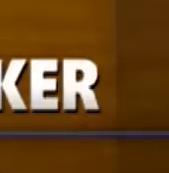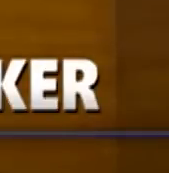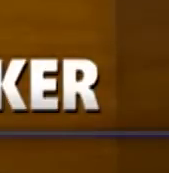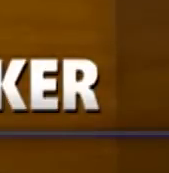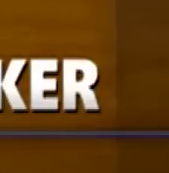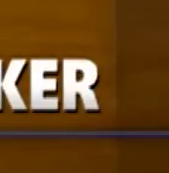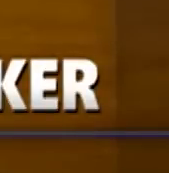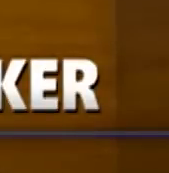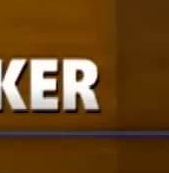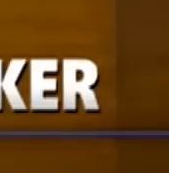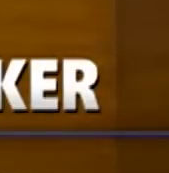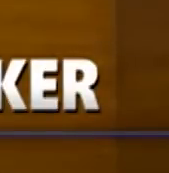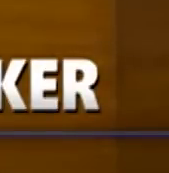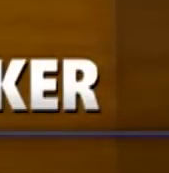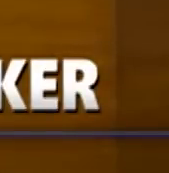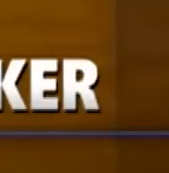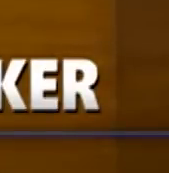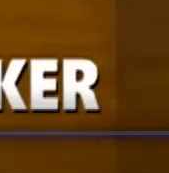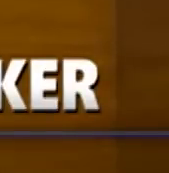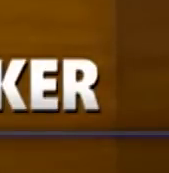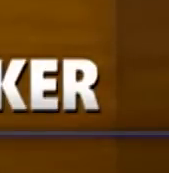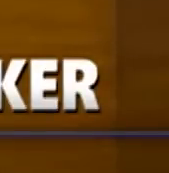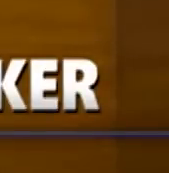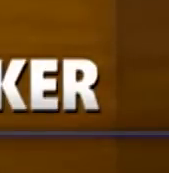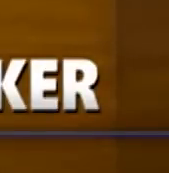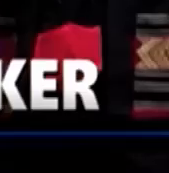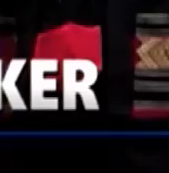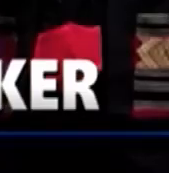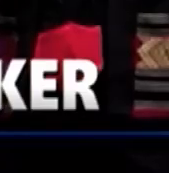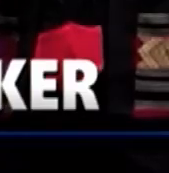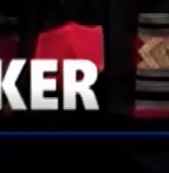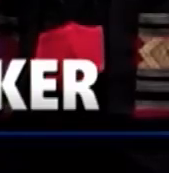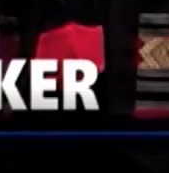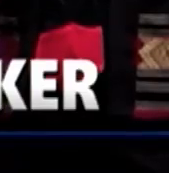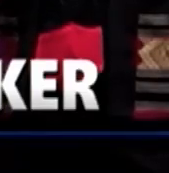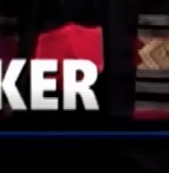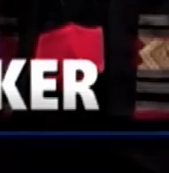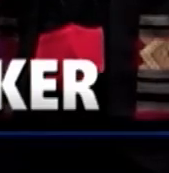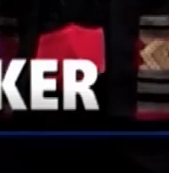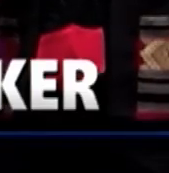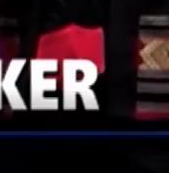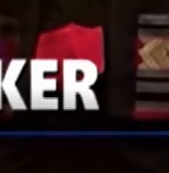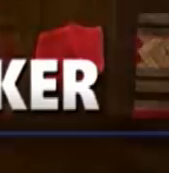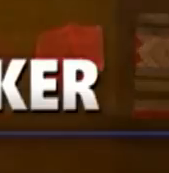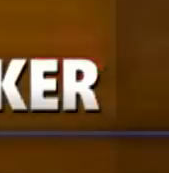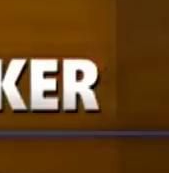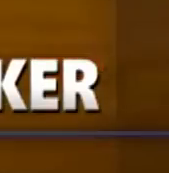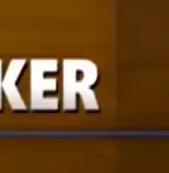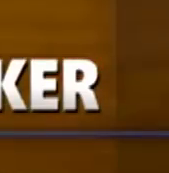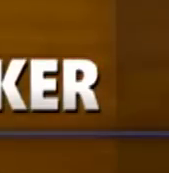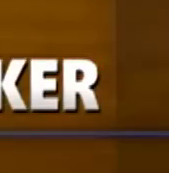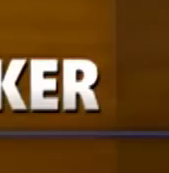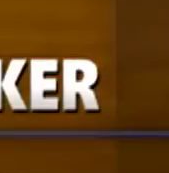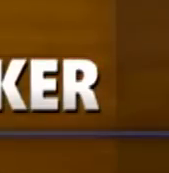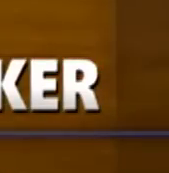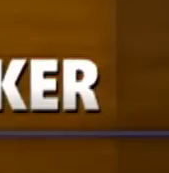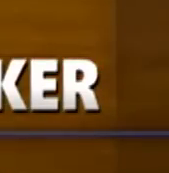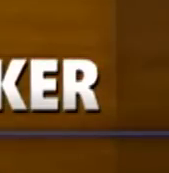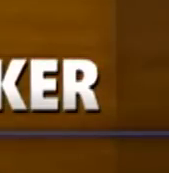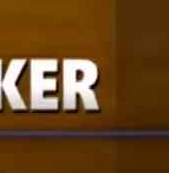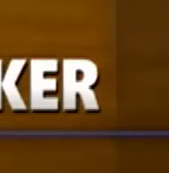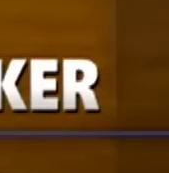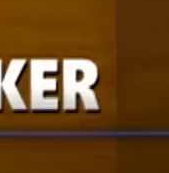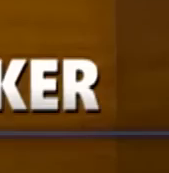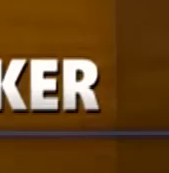Susunod, Congressman Dong Gonzales sanumpa na bilang bagong House Senior Deputy Speaker. Pinalitan niyang si Congresswoman